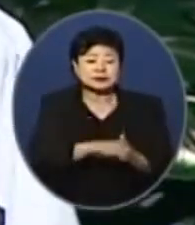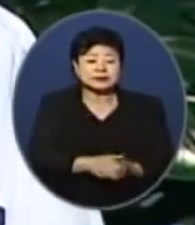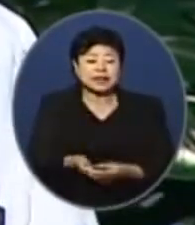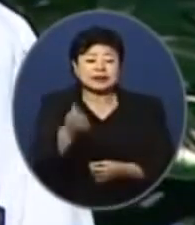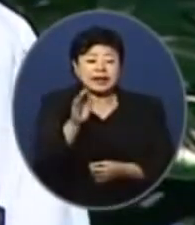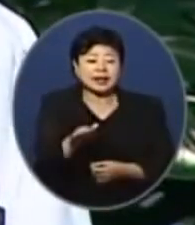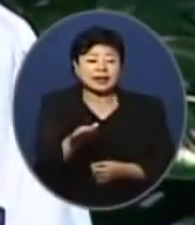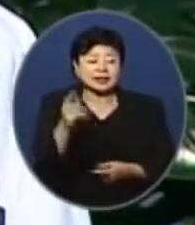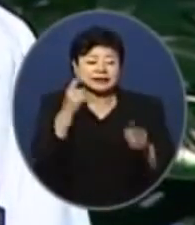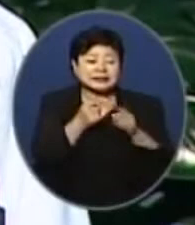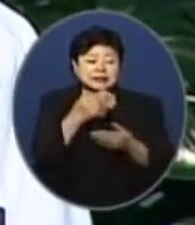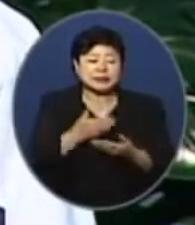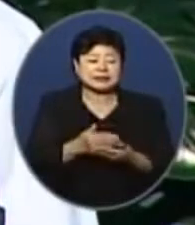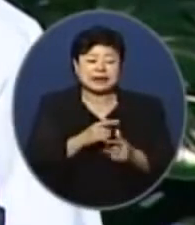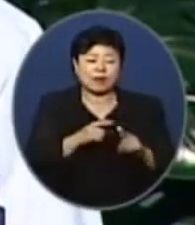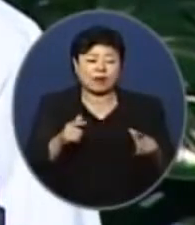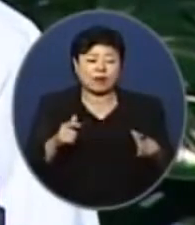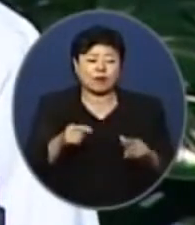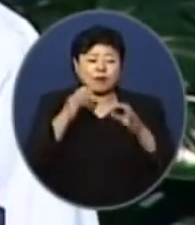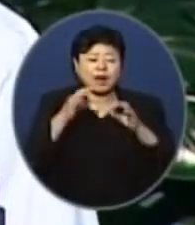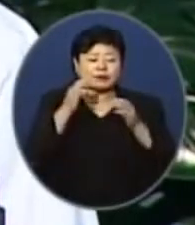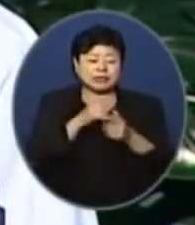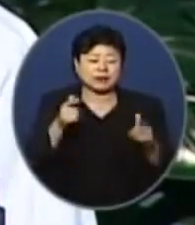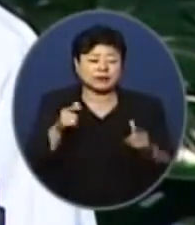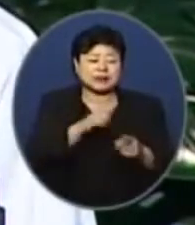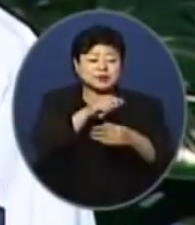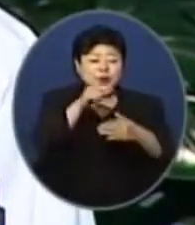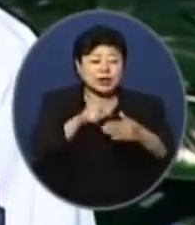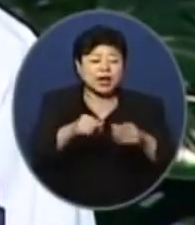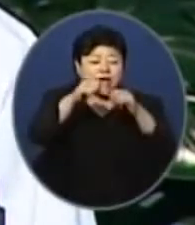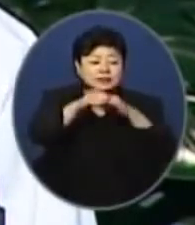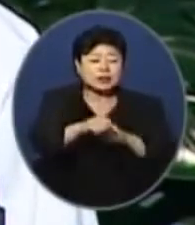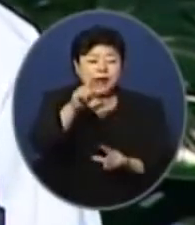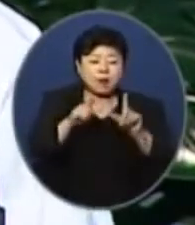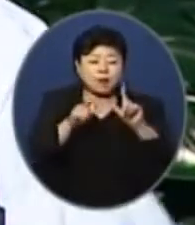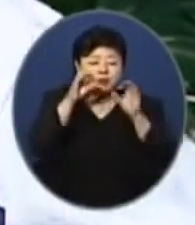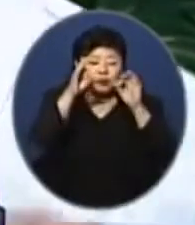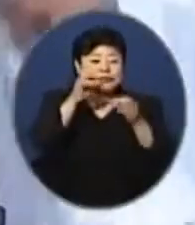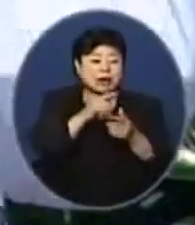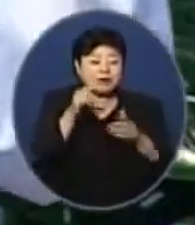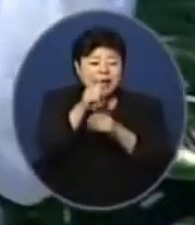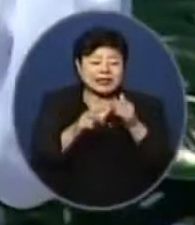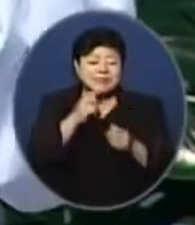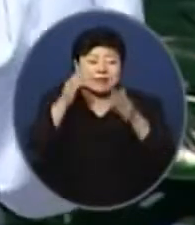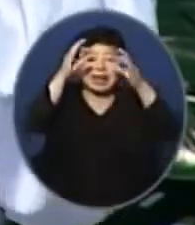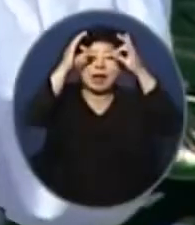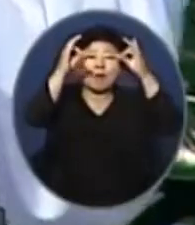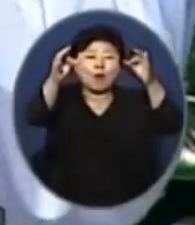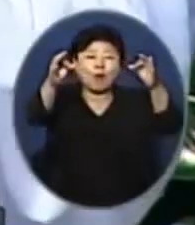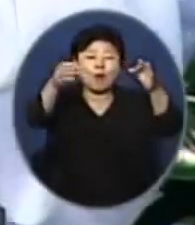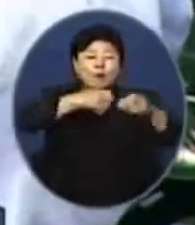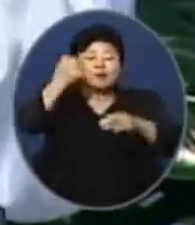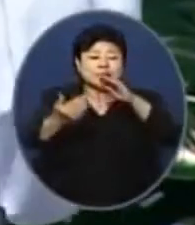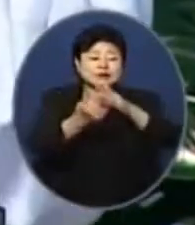상처가 있었을 것입니다. 그러나 그는 상처를 바라보지 않았습니다. 그의 삶에 절망의 모습을 바라보지 않았습니다. 하나님만 바라보았습니다.